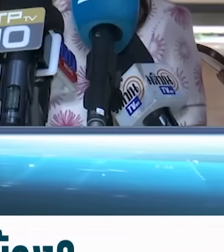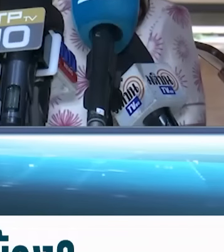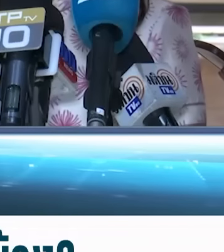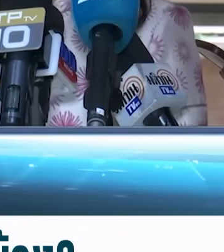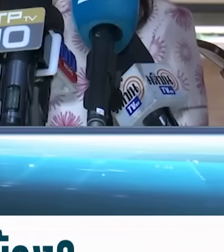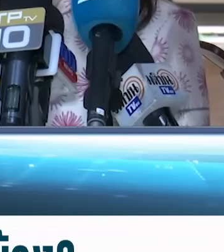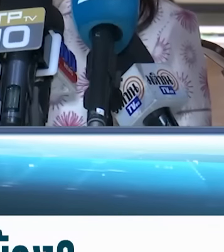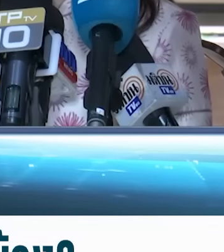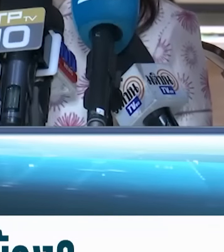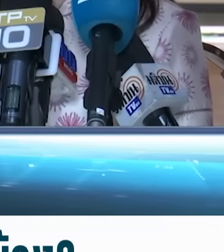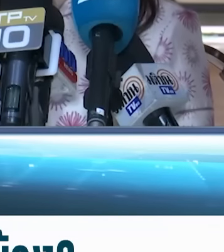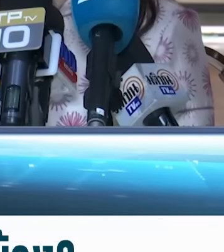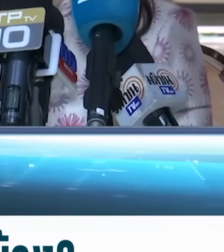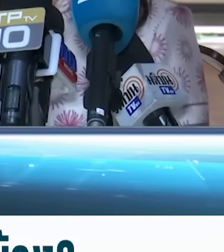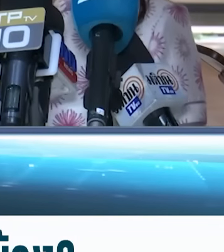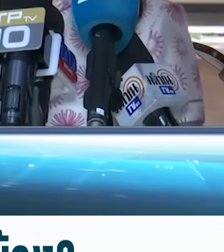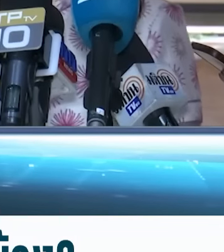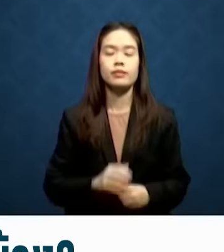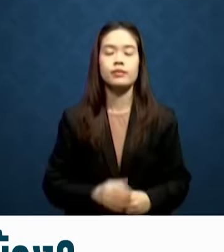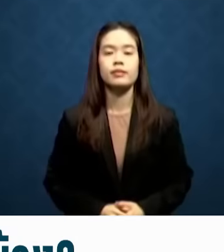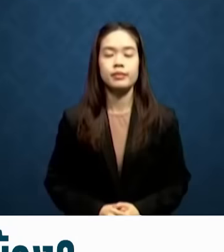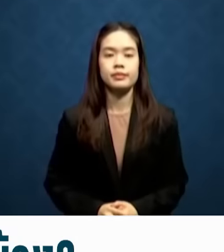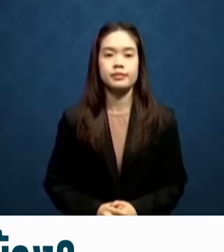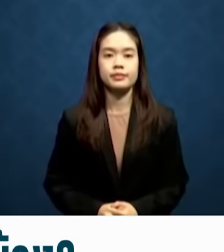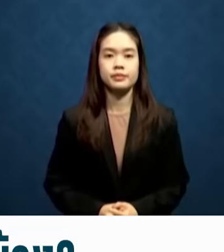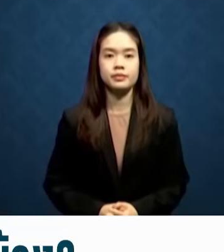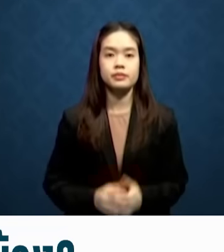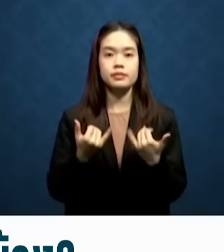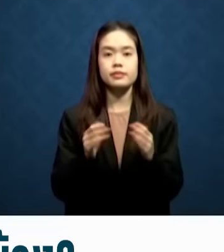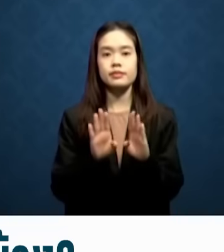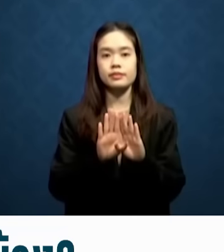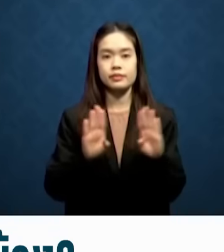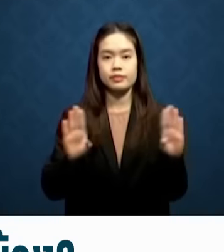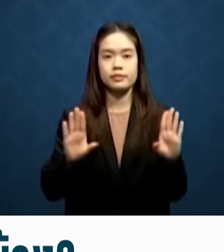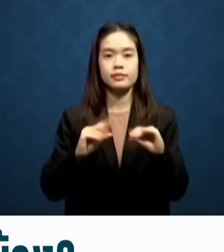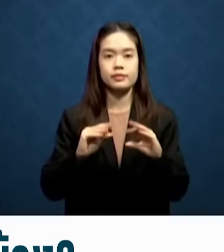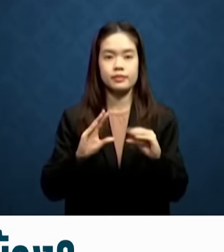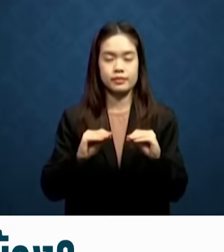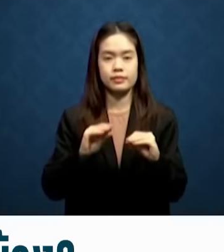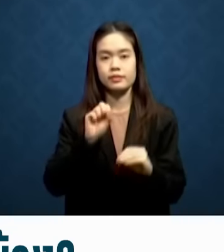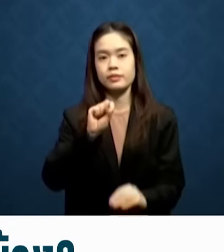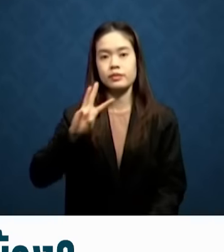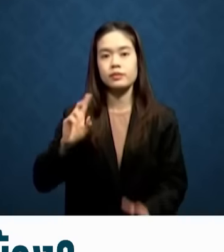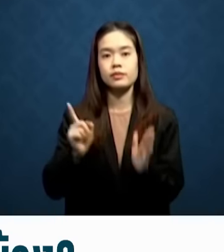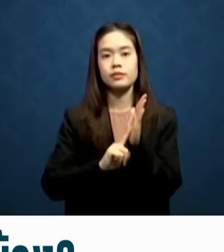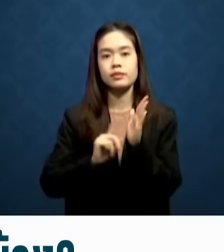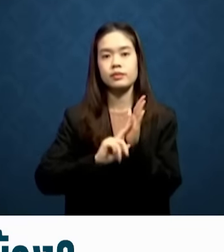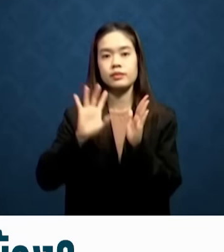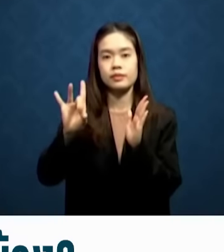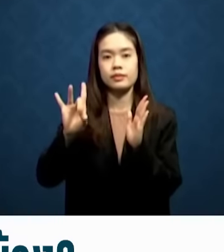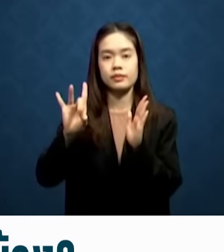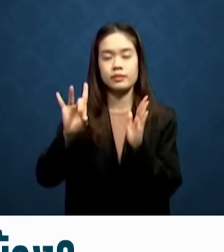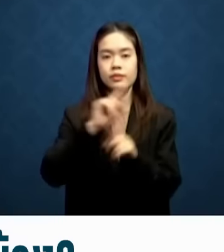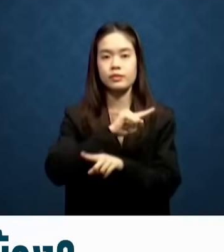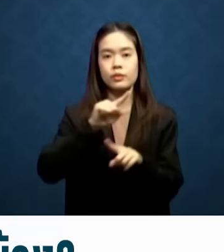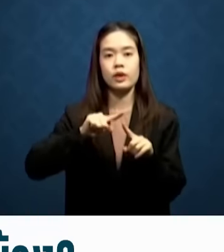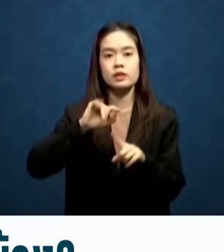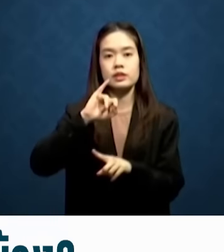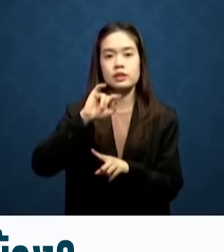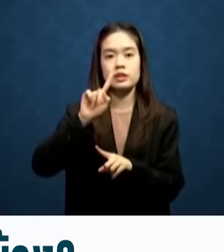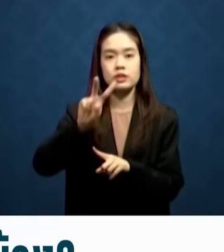บบนี้ซึ่งท่านบอกว่าการตรวจสอบจริยธรรมเป็นเรื่องที่ลำบากค่ะทำให้ประเทศเดินหน้าต่อไม่ได้ซึ่งแน่นอนว่าคุณสมบัติ